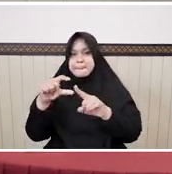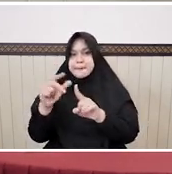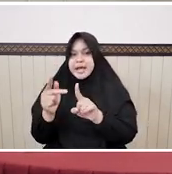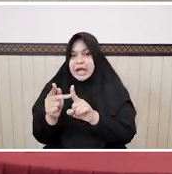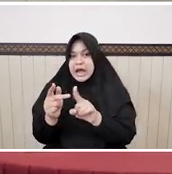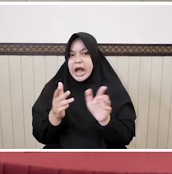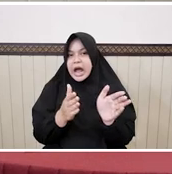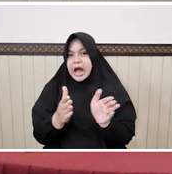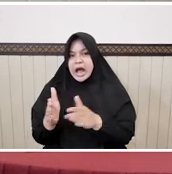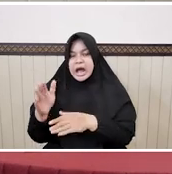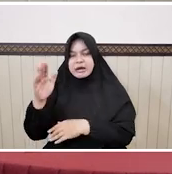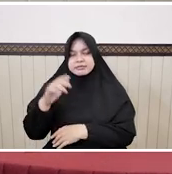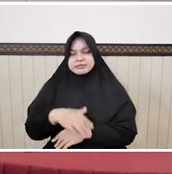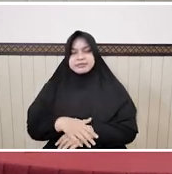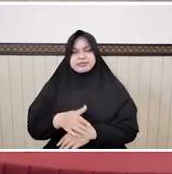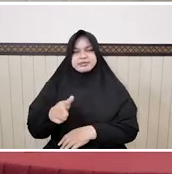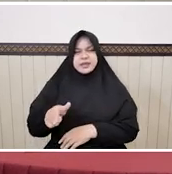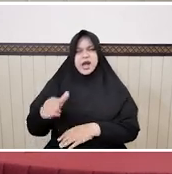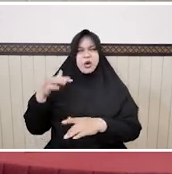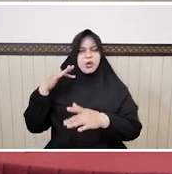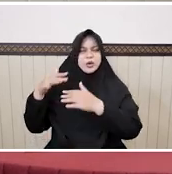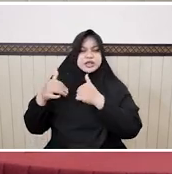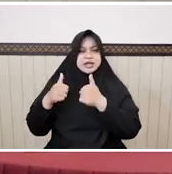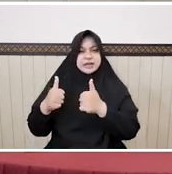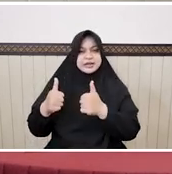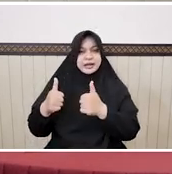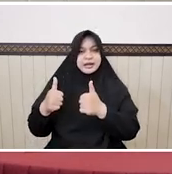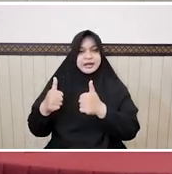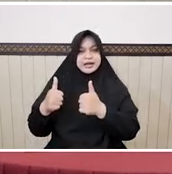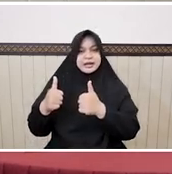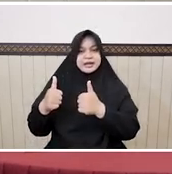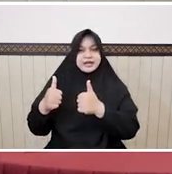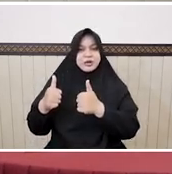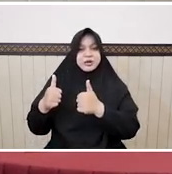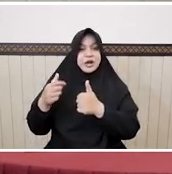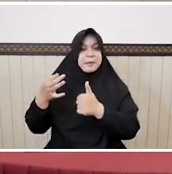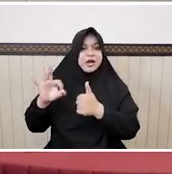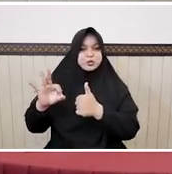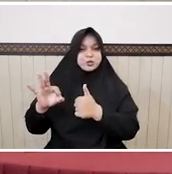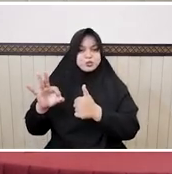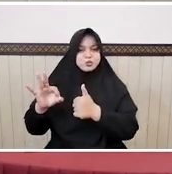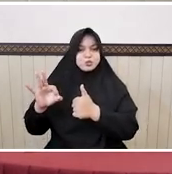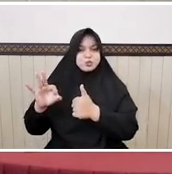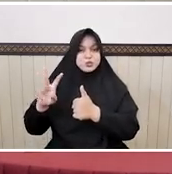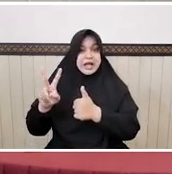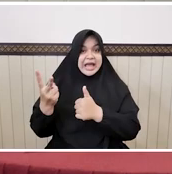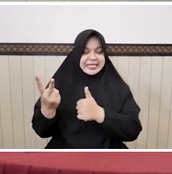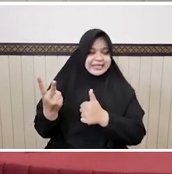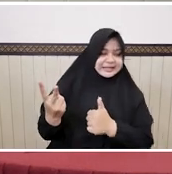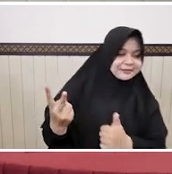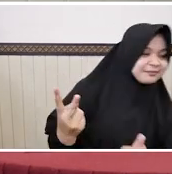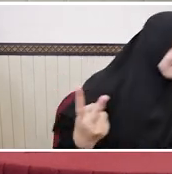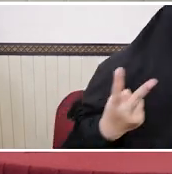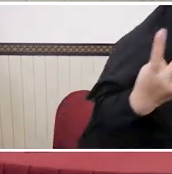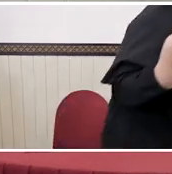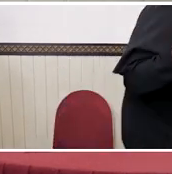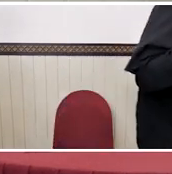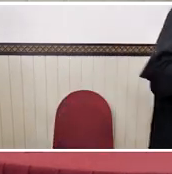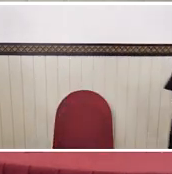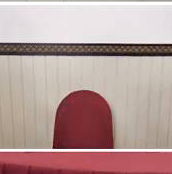akomodasi yang layak ini kan masih sesuatu hal yang dianggap baru Hai belum banyak yang